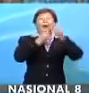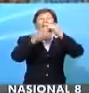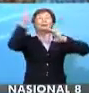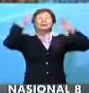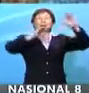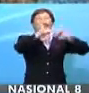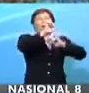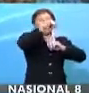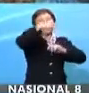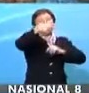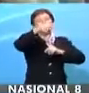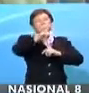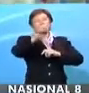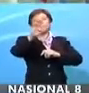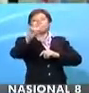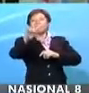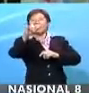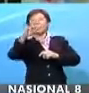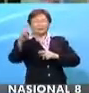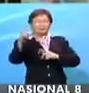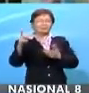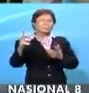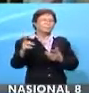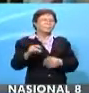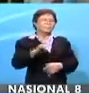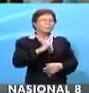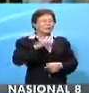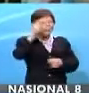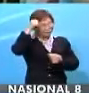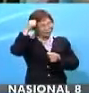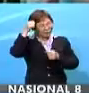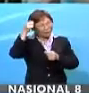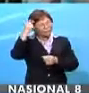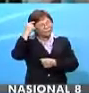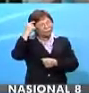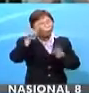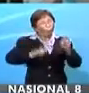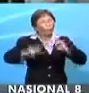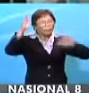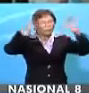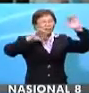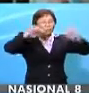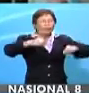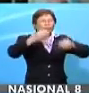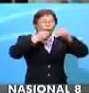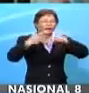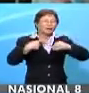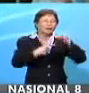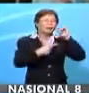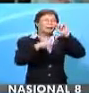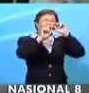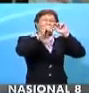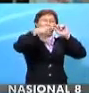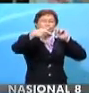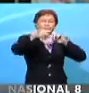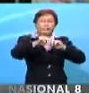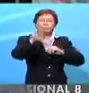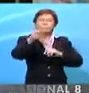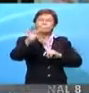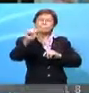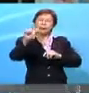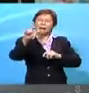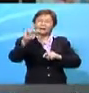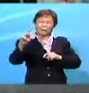kiranya apam balik, apam balik Alif World. Orang cakap, saya ingat orang Malaysia, rupanya diorang pun boleh makan juga kita punya apam balik. Kiranya